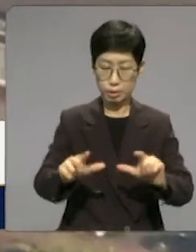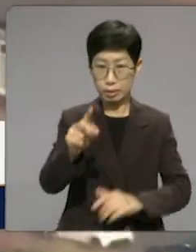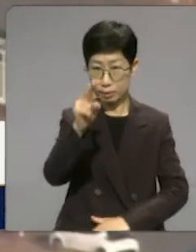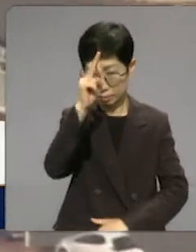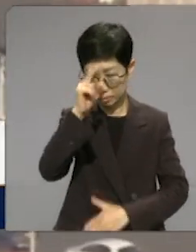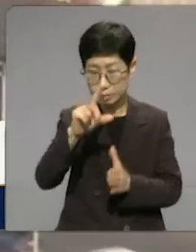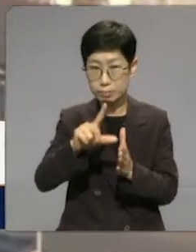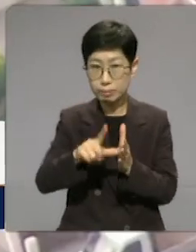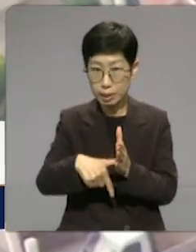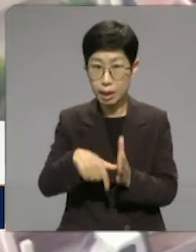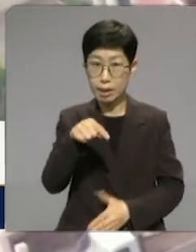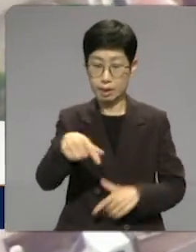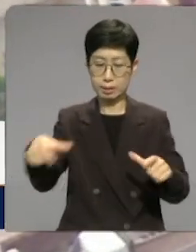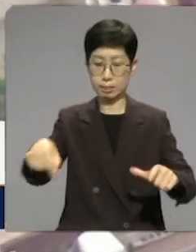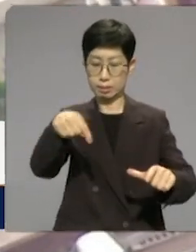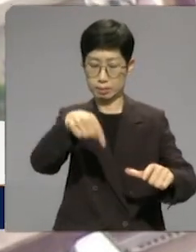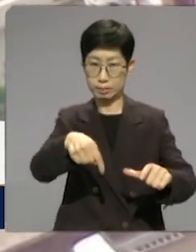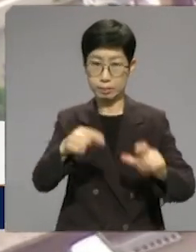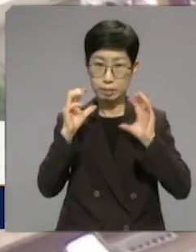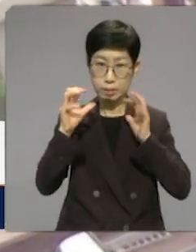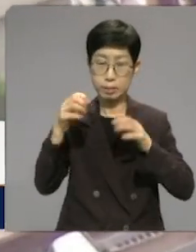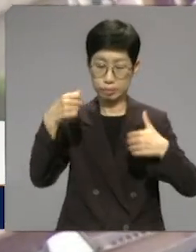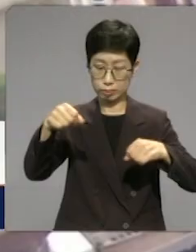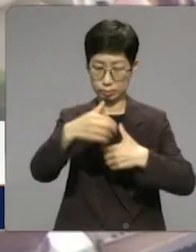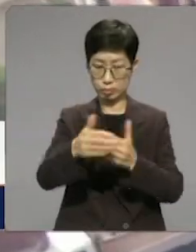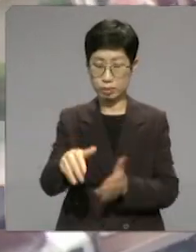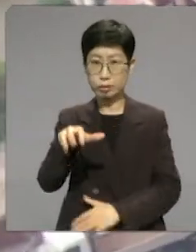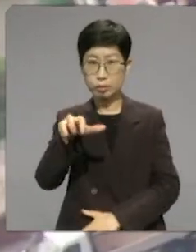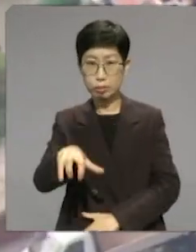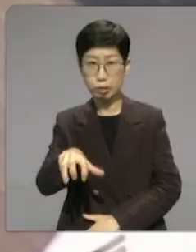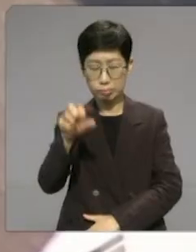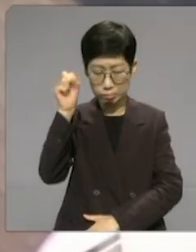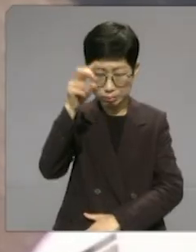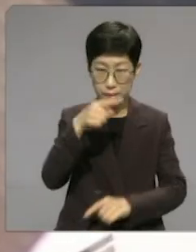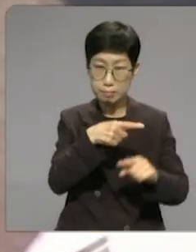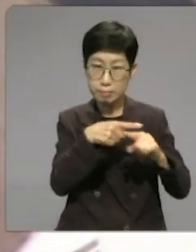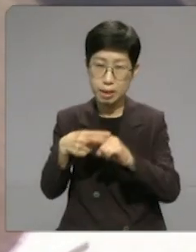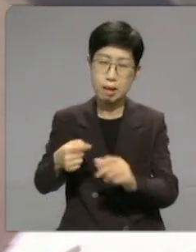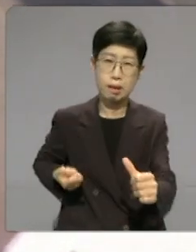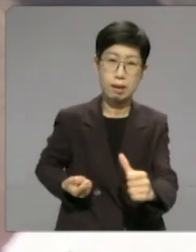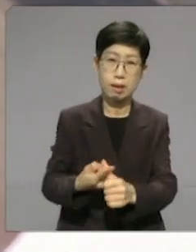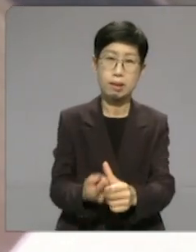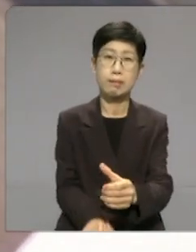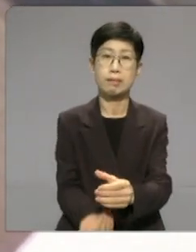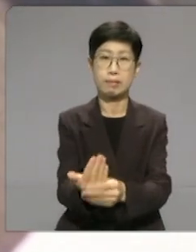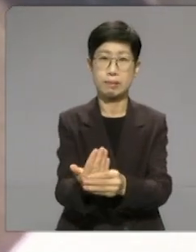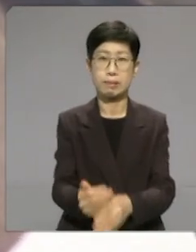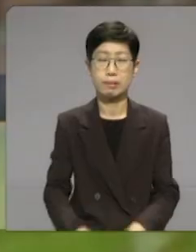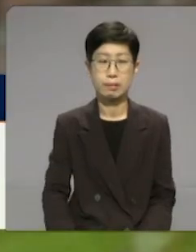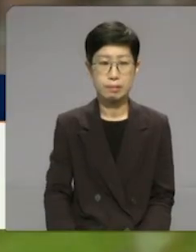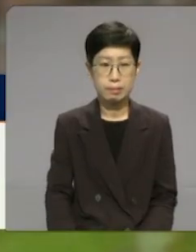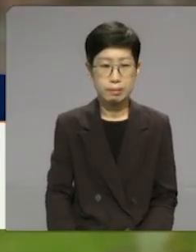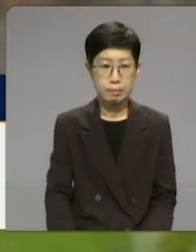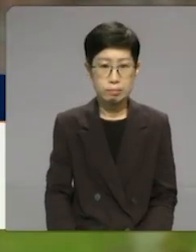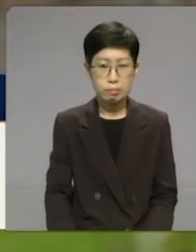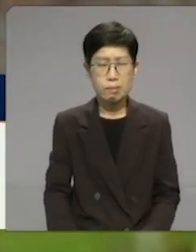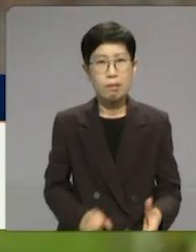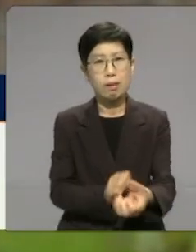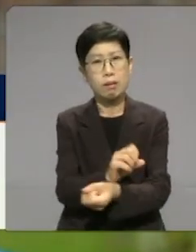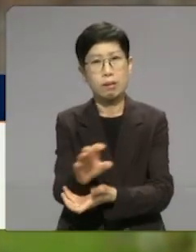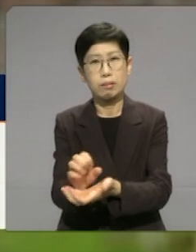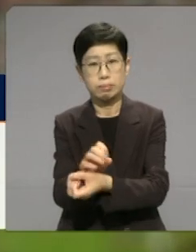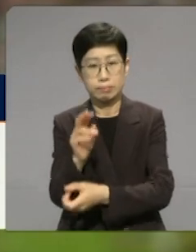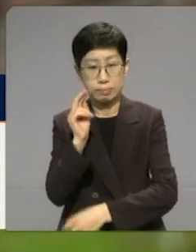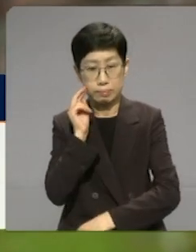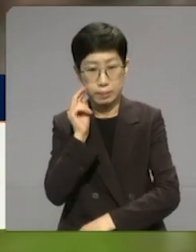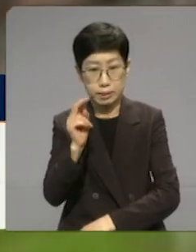정오쯤 사우스포트의 한 어린이 댄스 교실에서 묻지마 흉기 난동 사건이 발생했습니다. Just mayhem. They're just